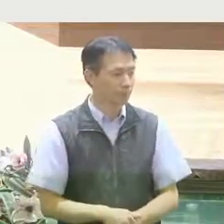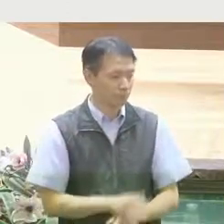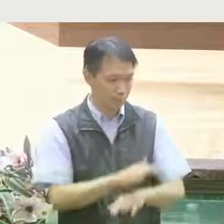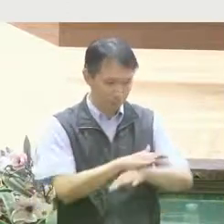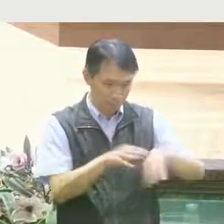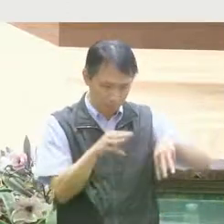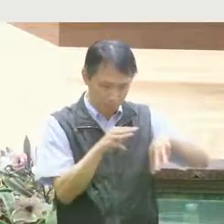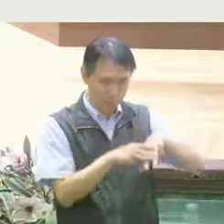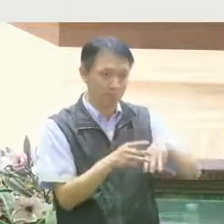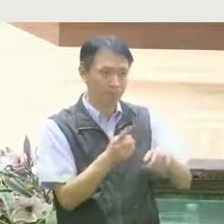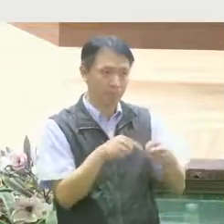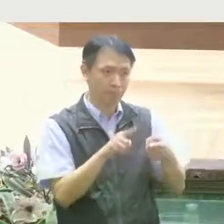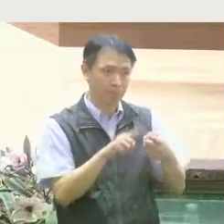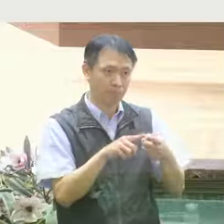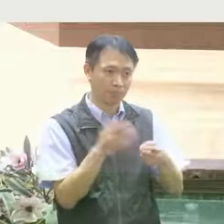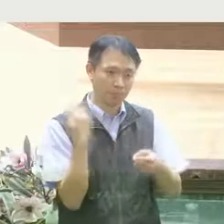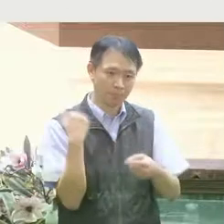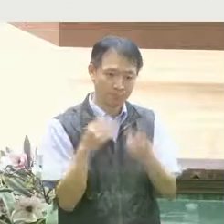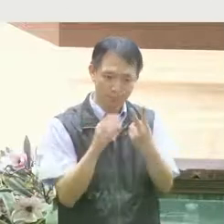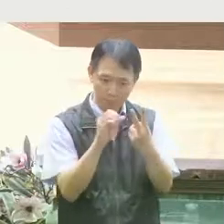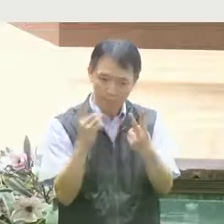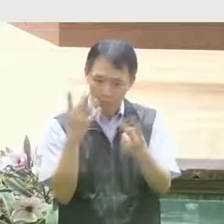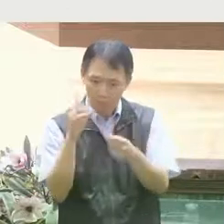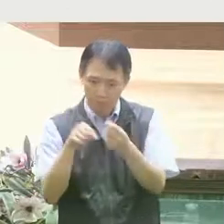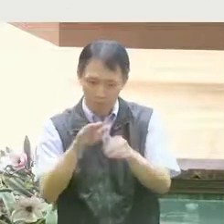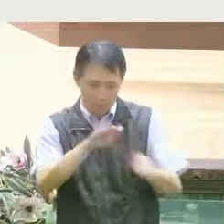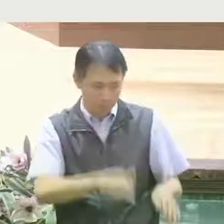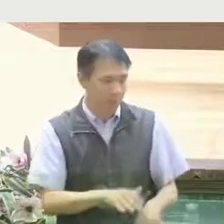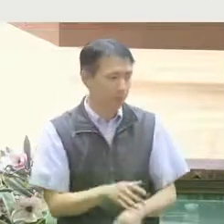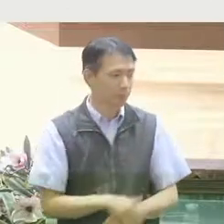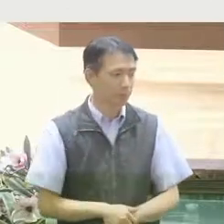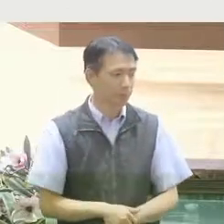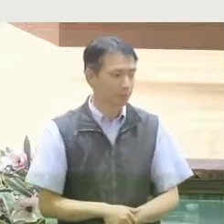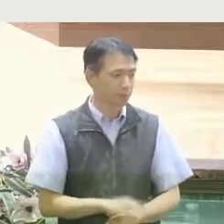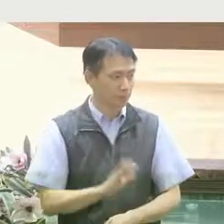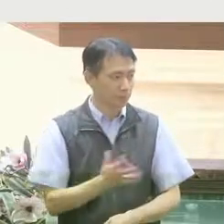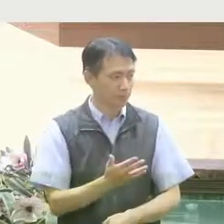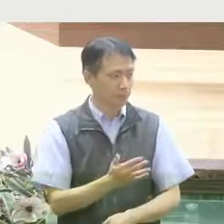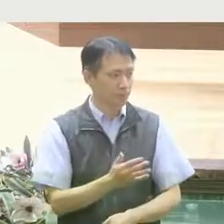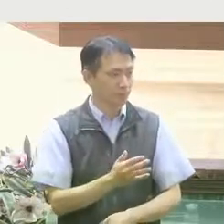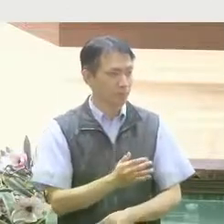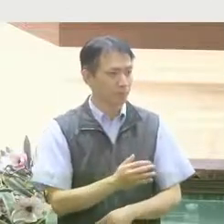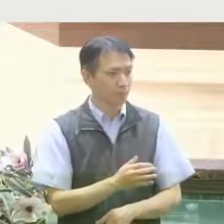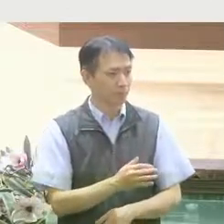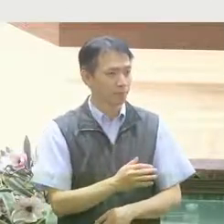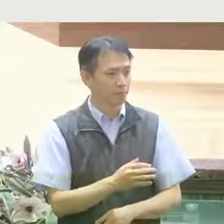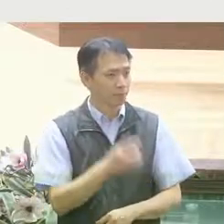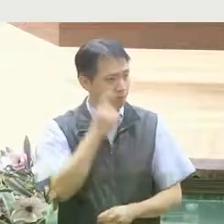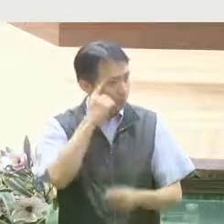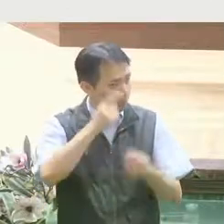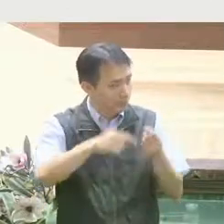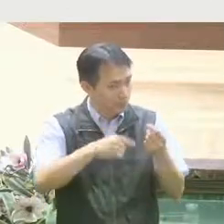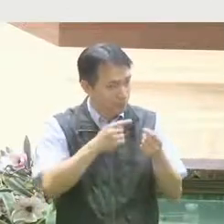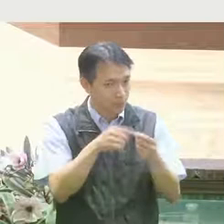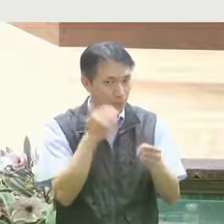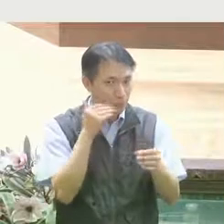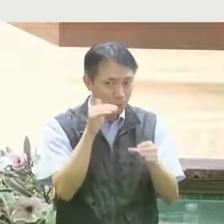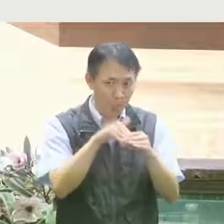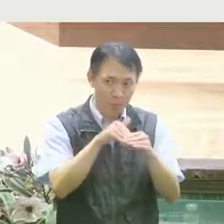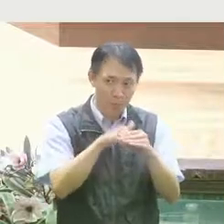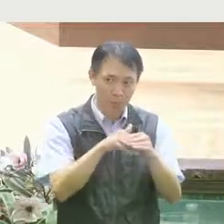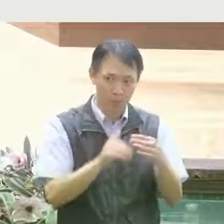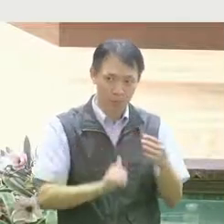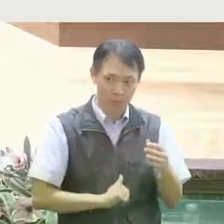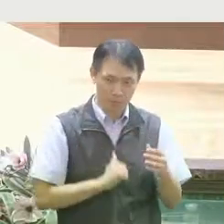风险应该比2014年低很多，但设置上的安全考量仍然以假设投票有在处